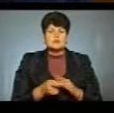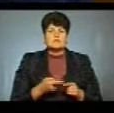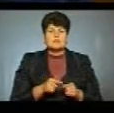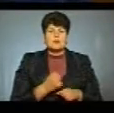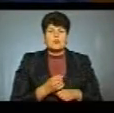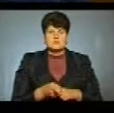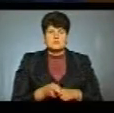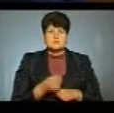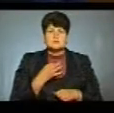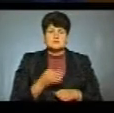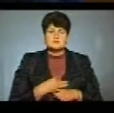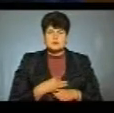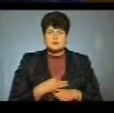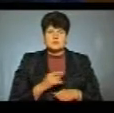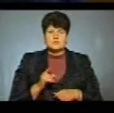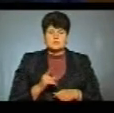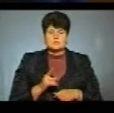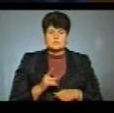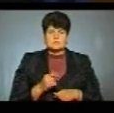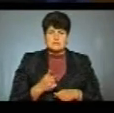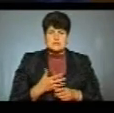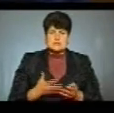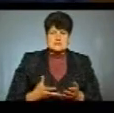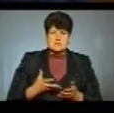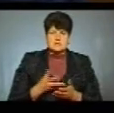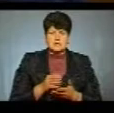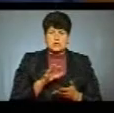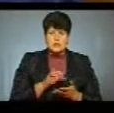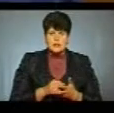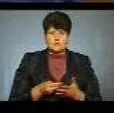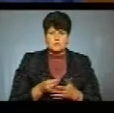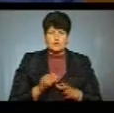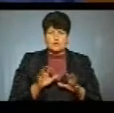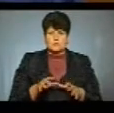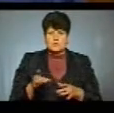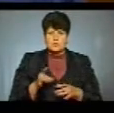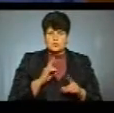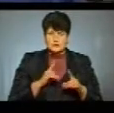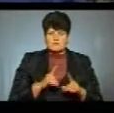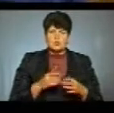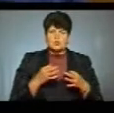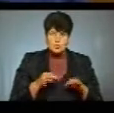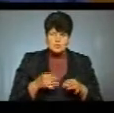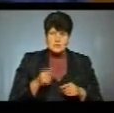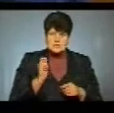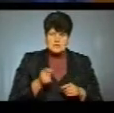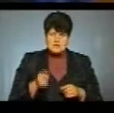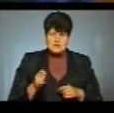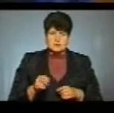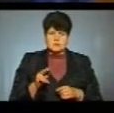робите. Вони відповіли, що ми заплатили орендну плату голові районної ради. Він дозволив нам забивати ці палі